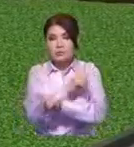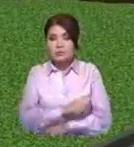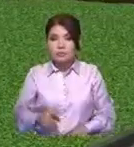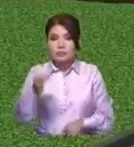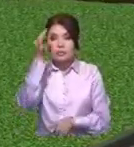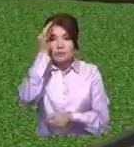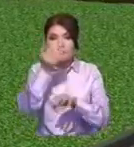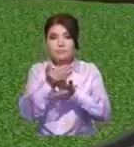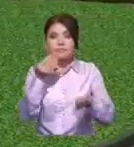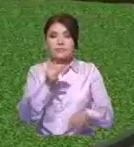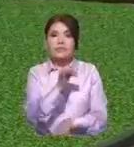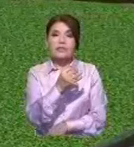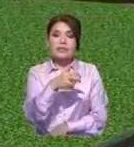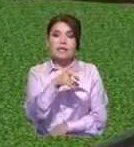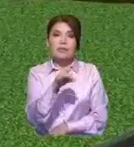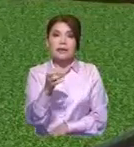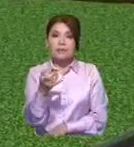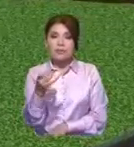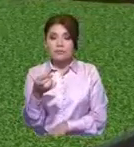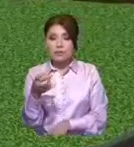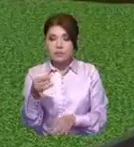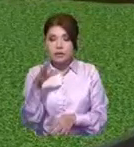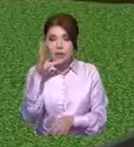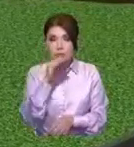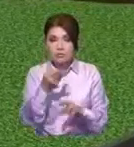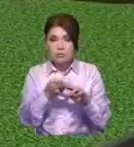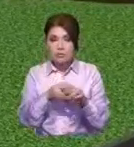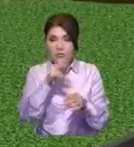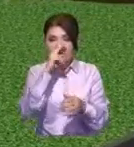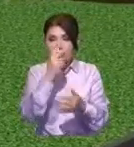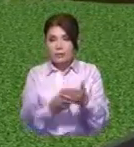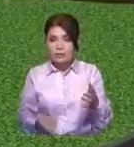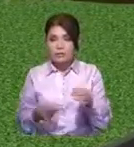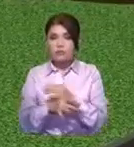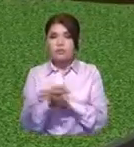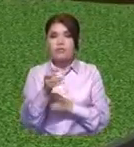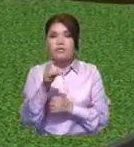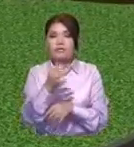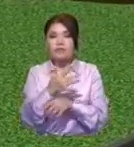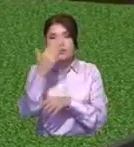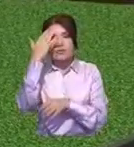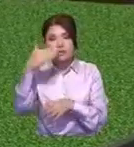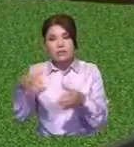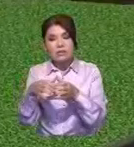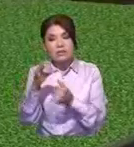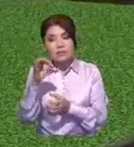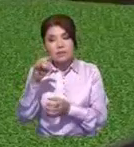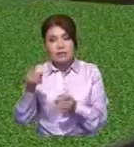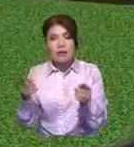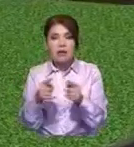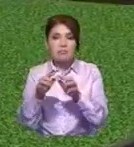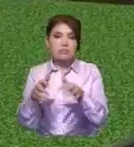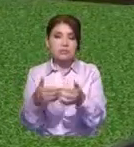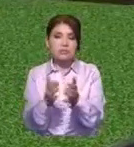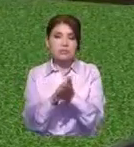сала кетейік, Интер Майами MLS плей-офф мүмкіндігін жоғалтқаннан кейін көптеген шетелдік бақ Мессиді жалғалу мүмкіндігі